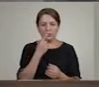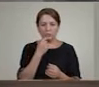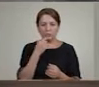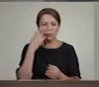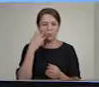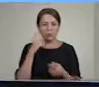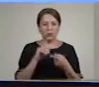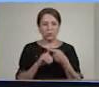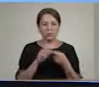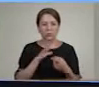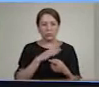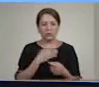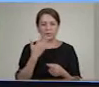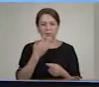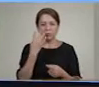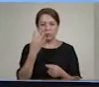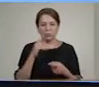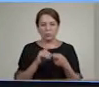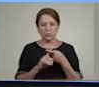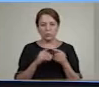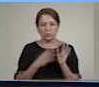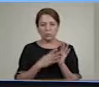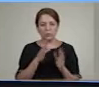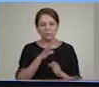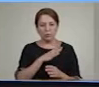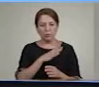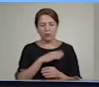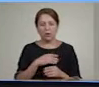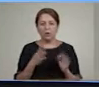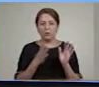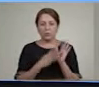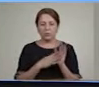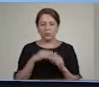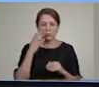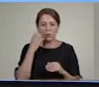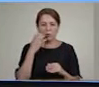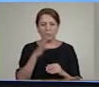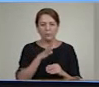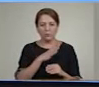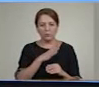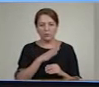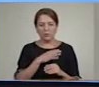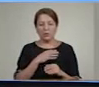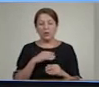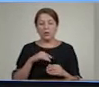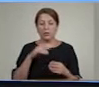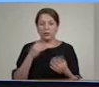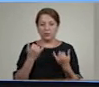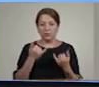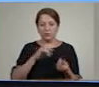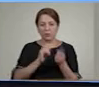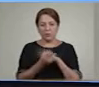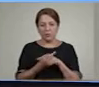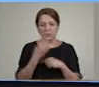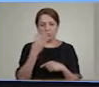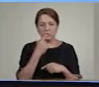olmani qo'shdik. 5 ga 4 ni qo'shsak 9 bo'ladi. 9 ta olma hosil bo'ldi. Endi esa aksincha 4 ta